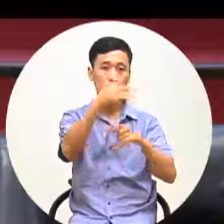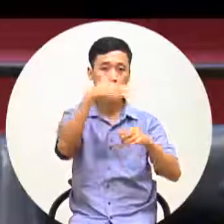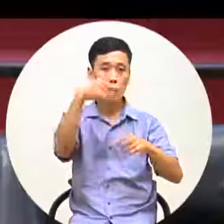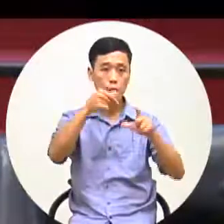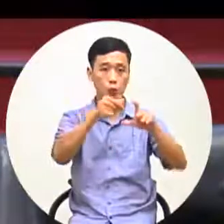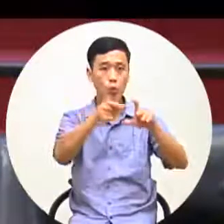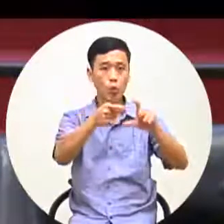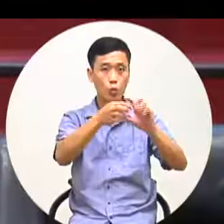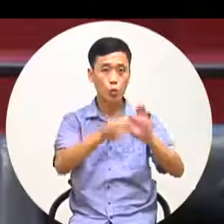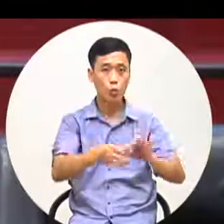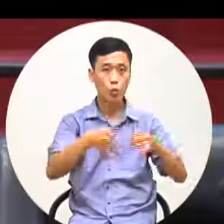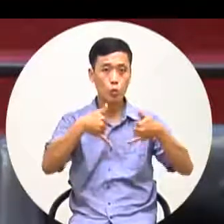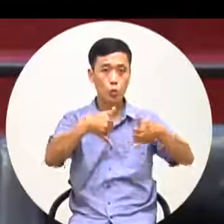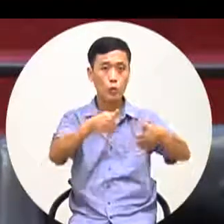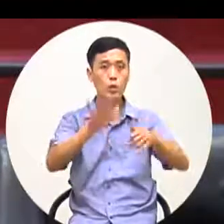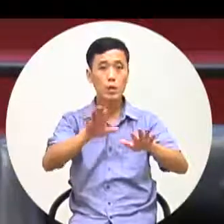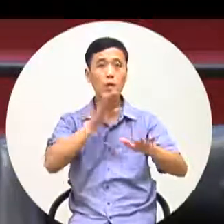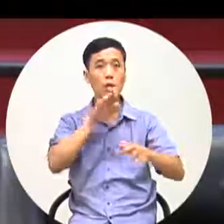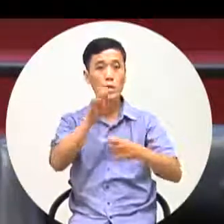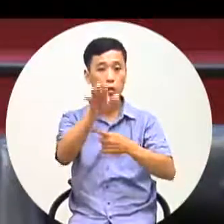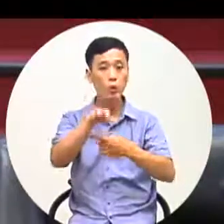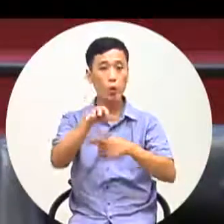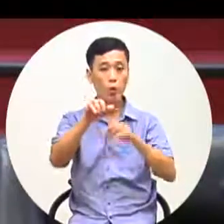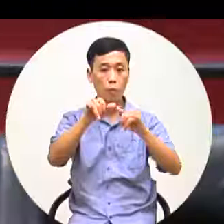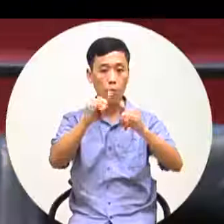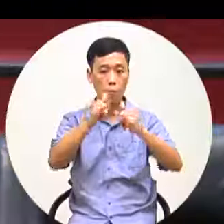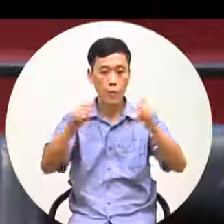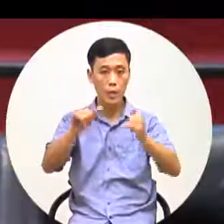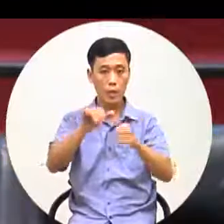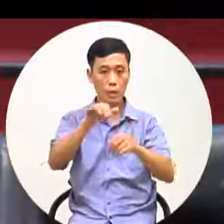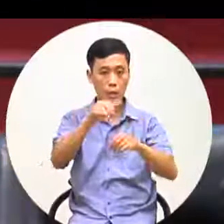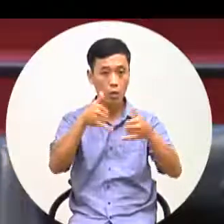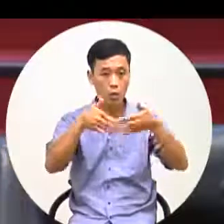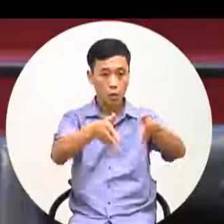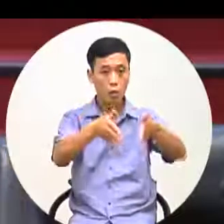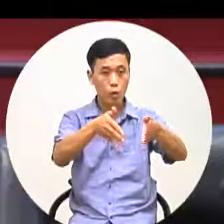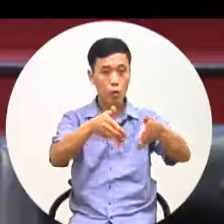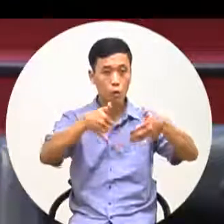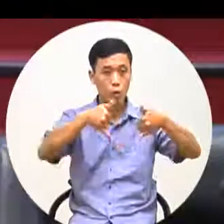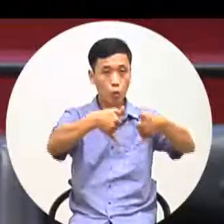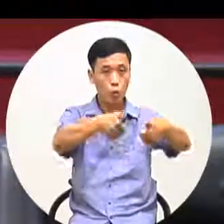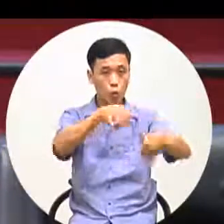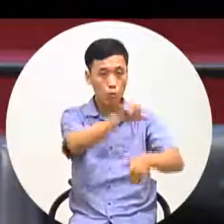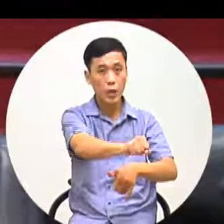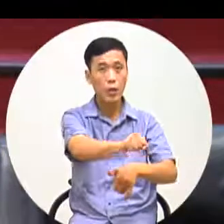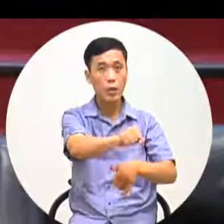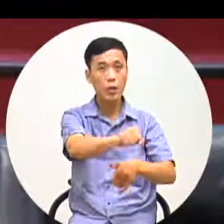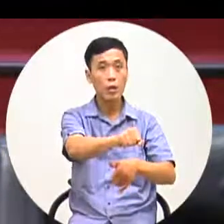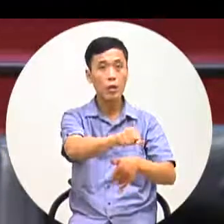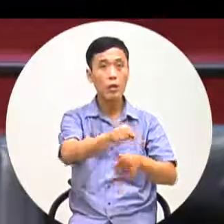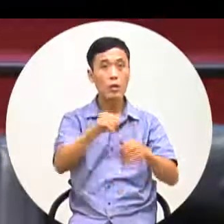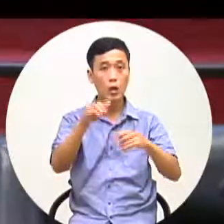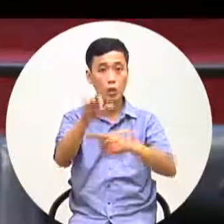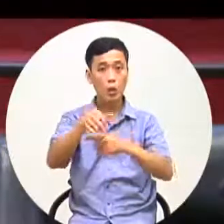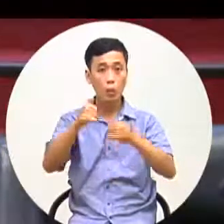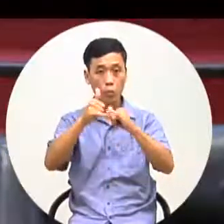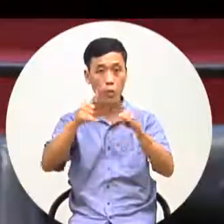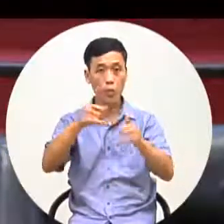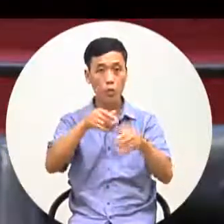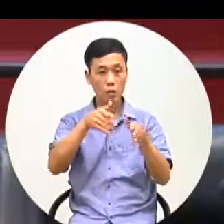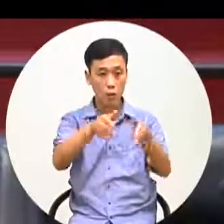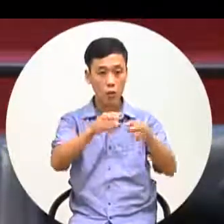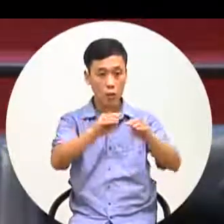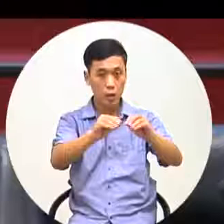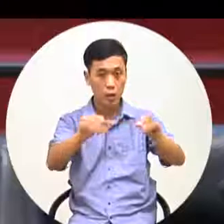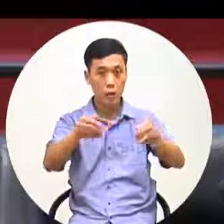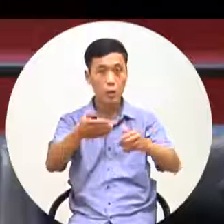用，农民占用以后呢，一直要那农民也愿意还地。好，把道路把它